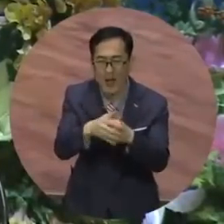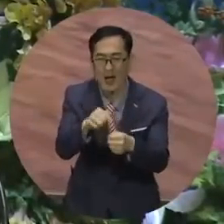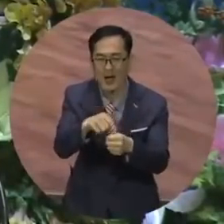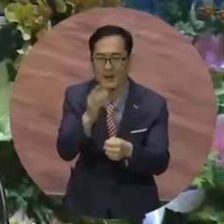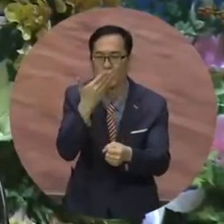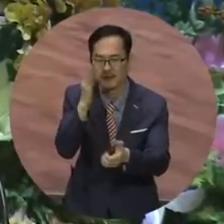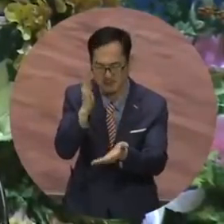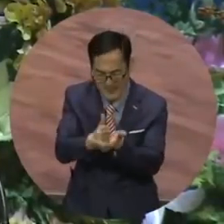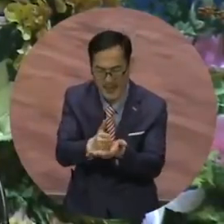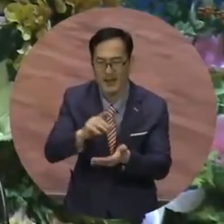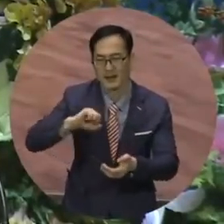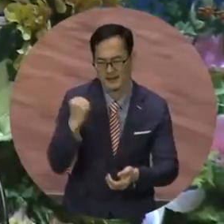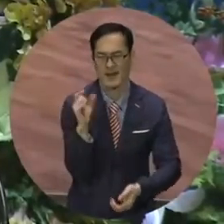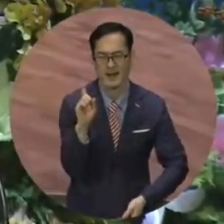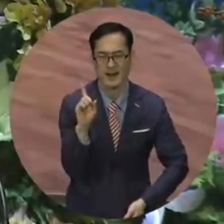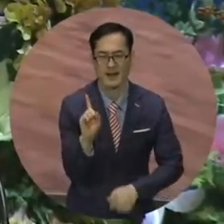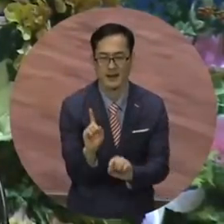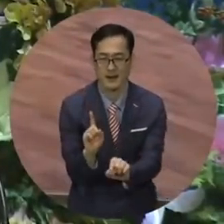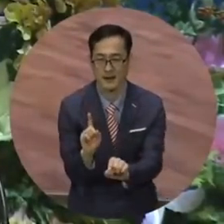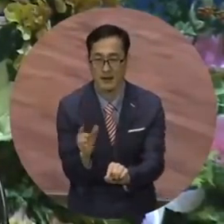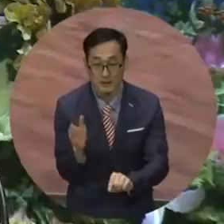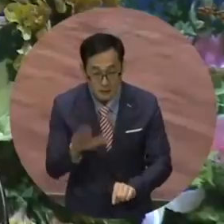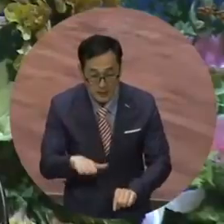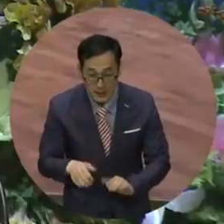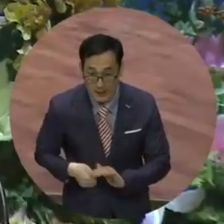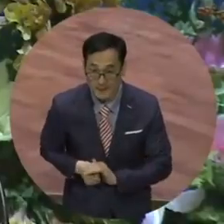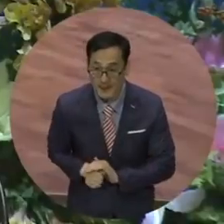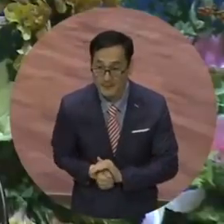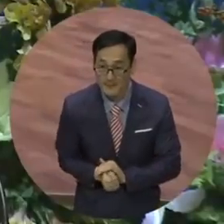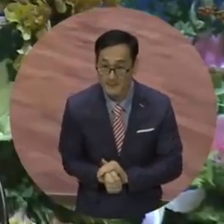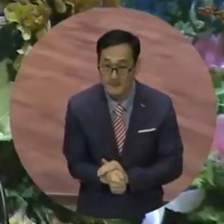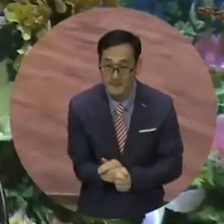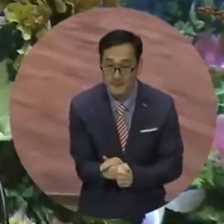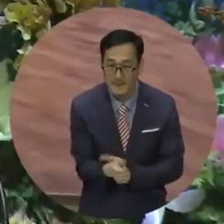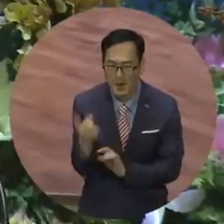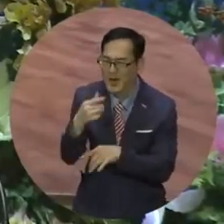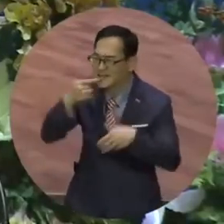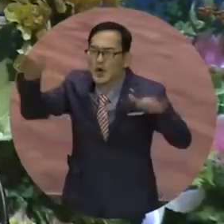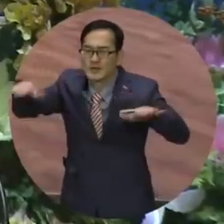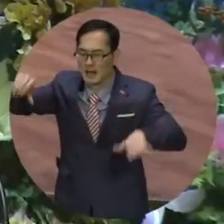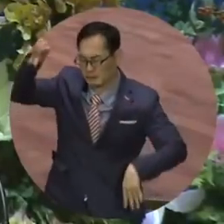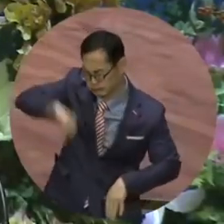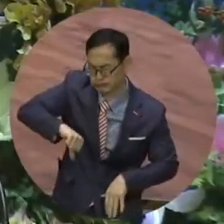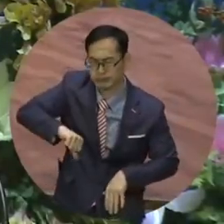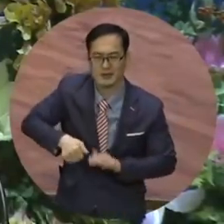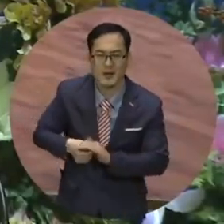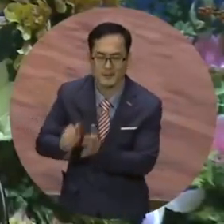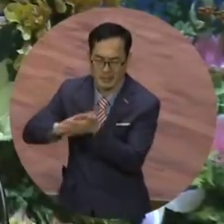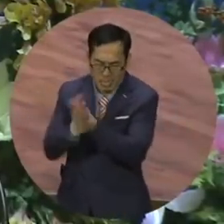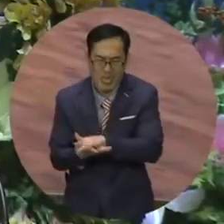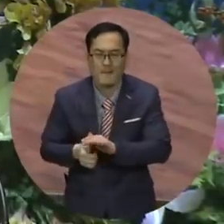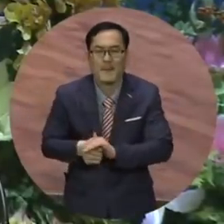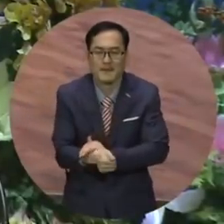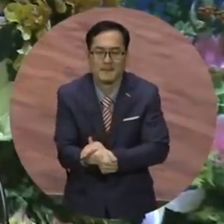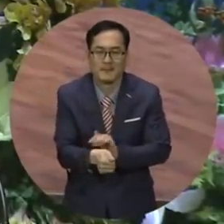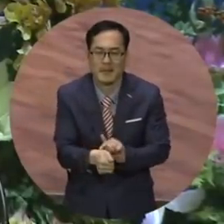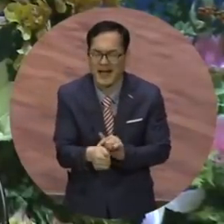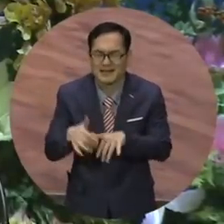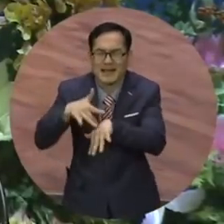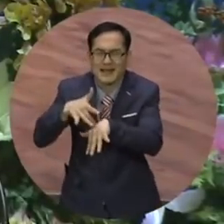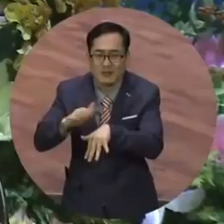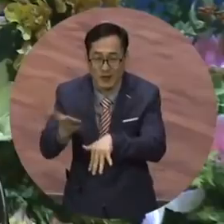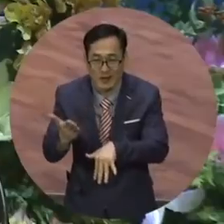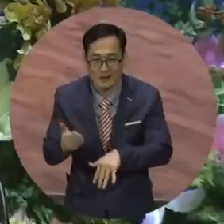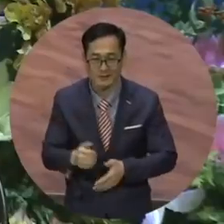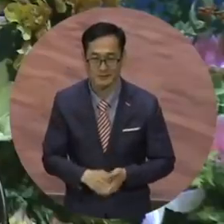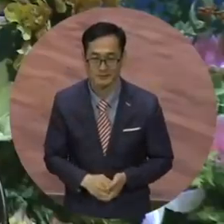배신해서 저주받은 원래는 천사장이었어요. 저주받아서 사단이 흑암 사단이 됐는데 하나님 한